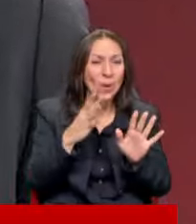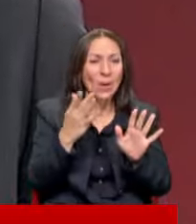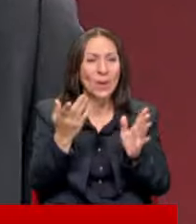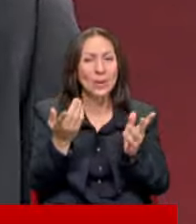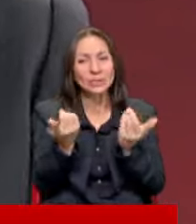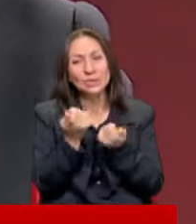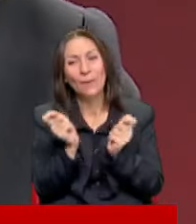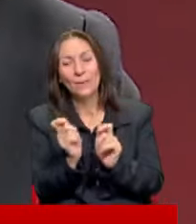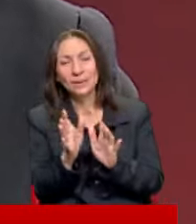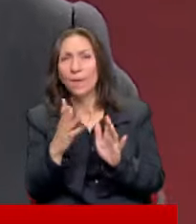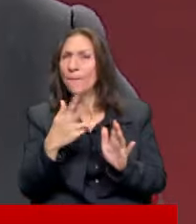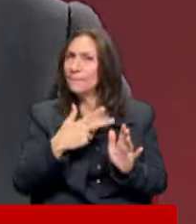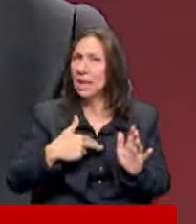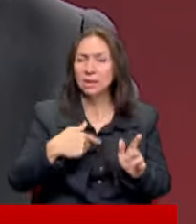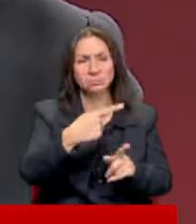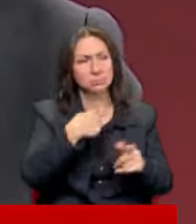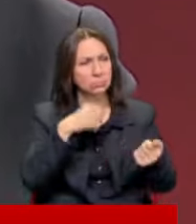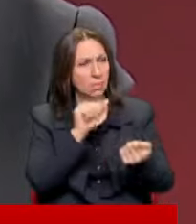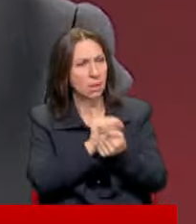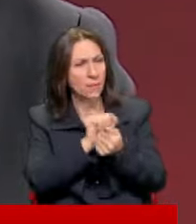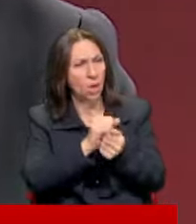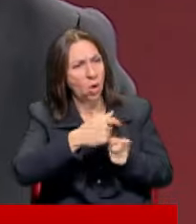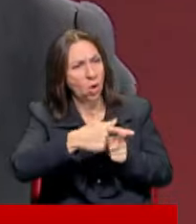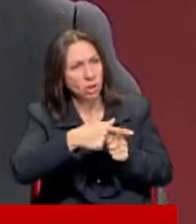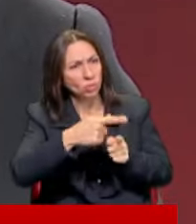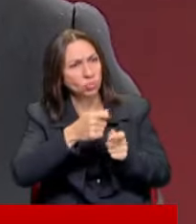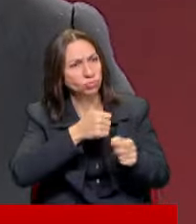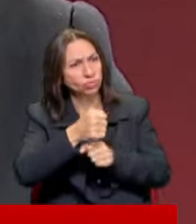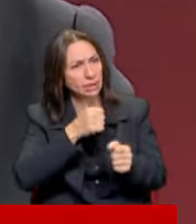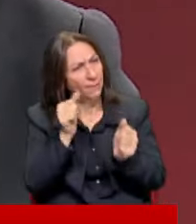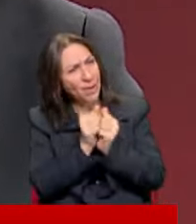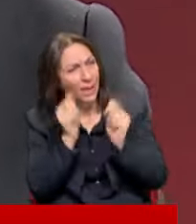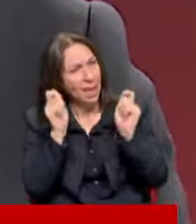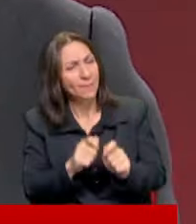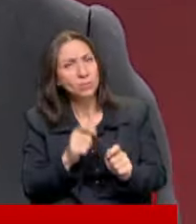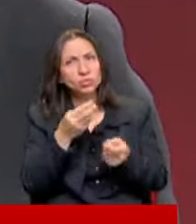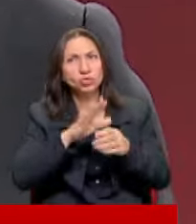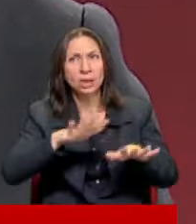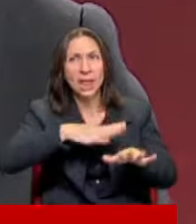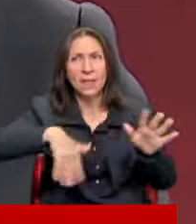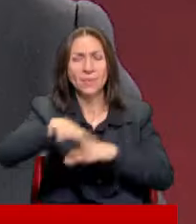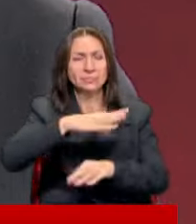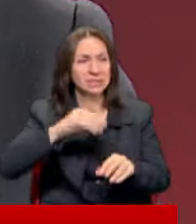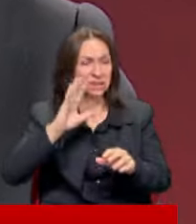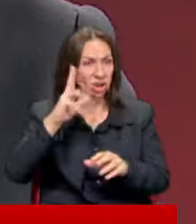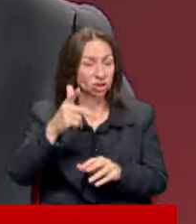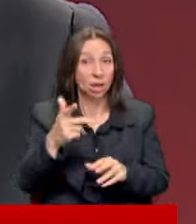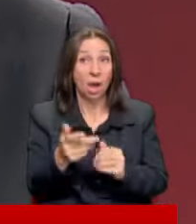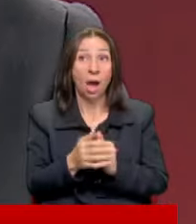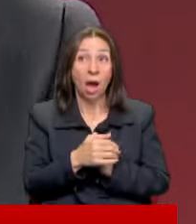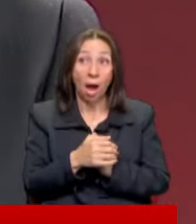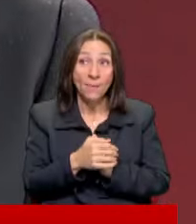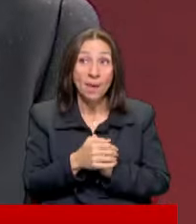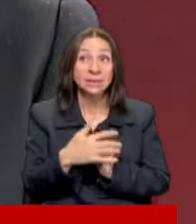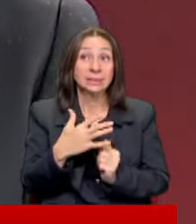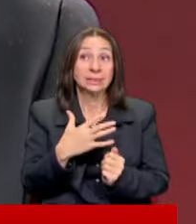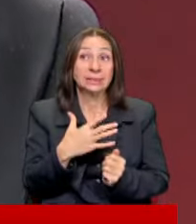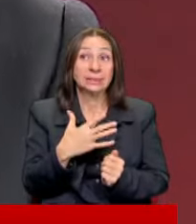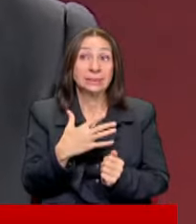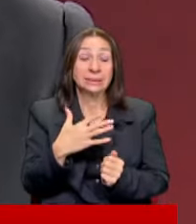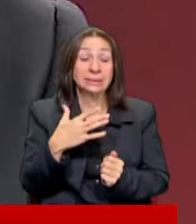ortaklaşması belediyelerimiz birlikte ortaklaşa birlikte Verelim bu çocuklar hepimizin geleceği ama dert